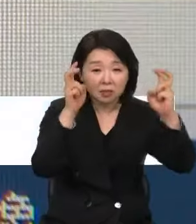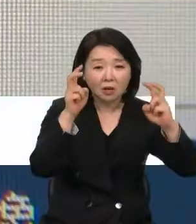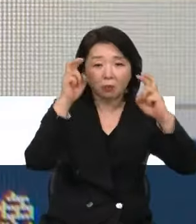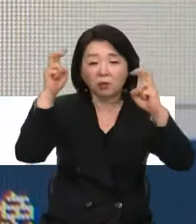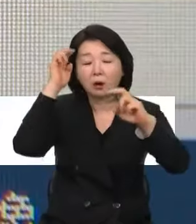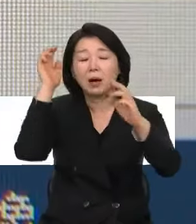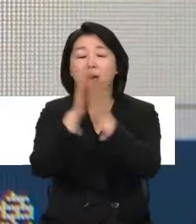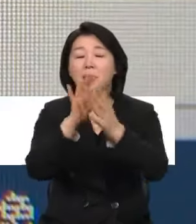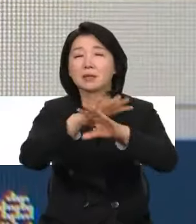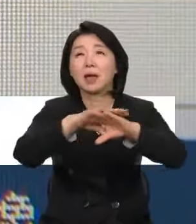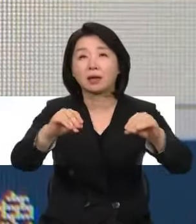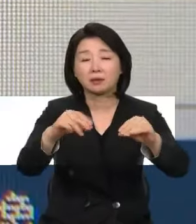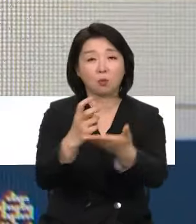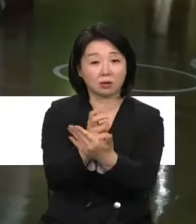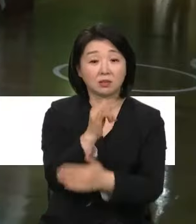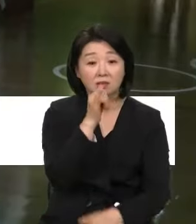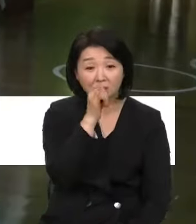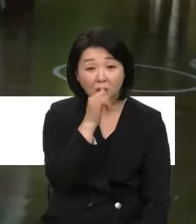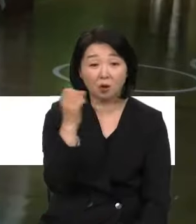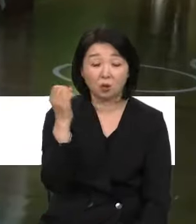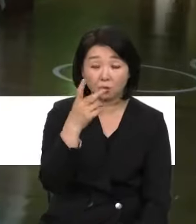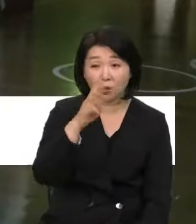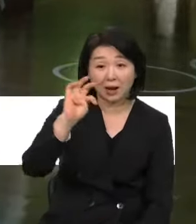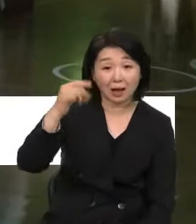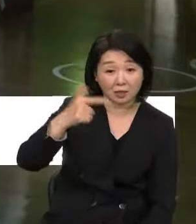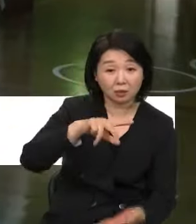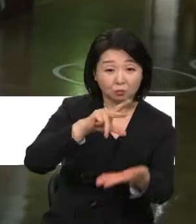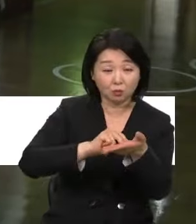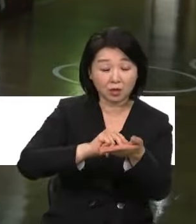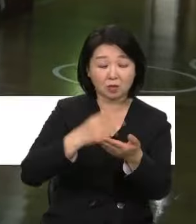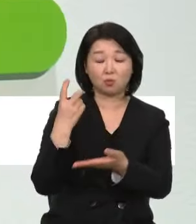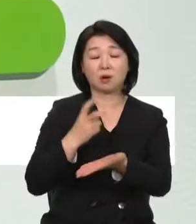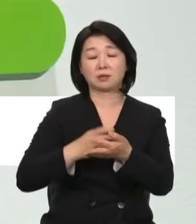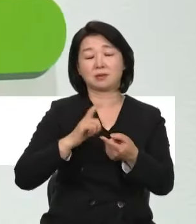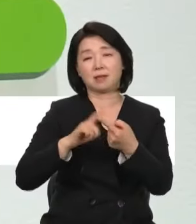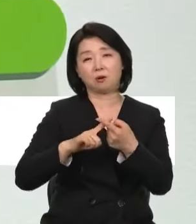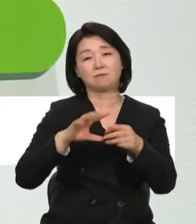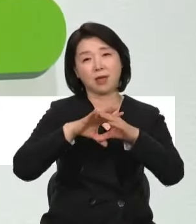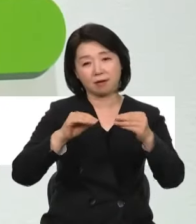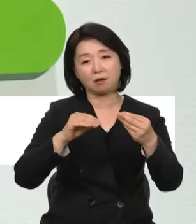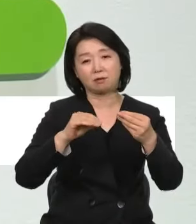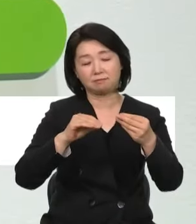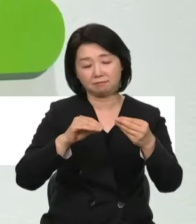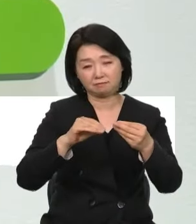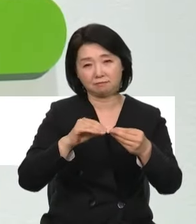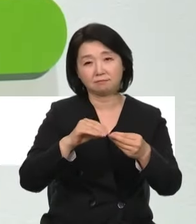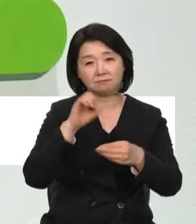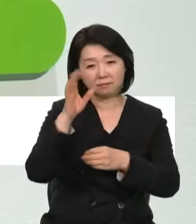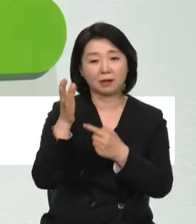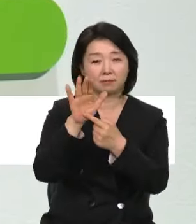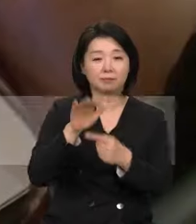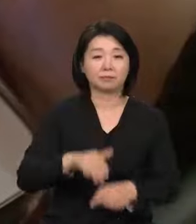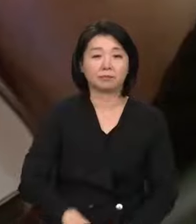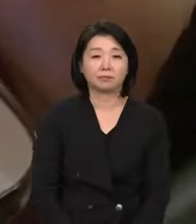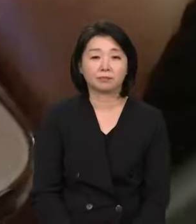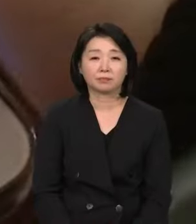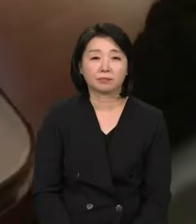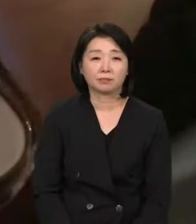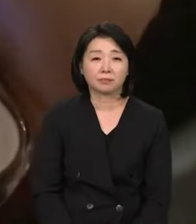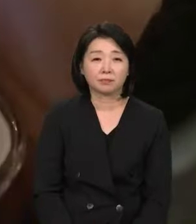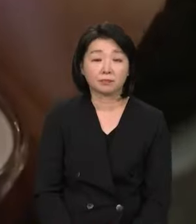해결한다는 원칙을 갖고 있으며 라인 문제도이 원칙을 갖고 접근하고 있다고 말한 것으로 전해졌습니다